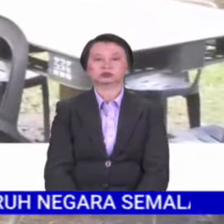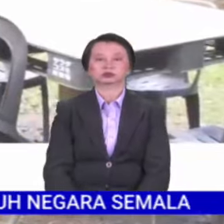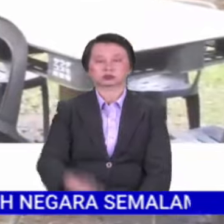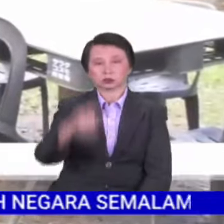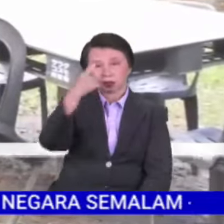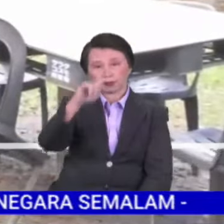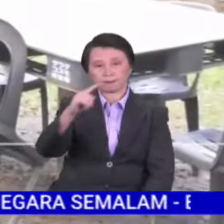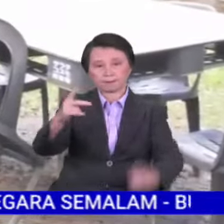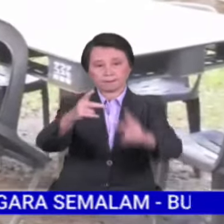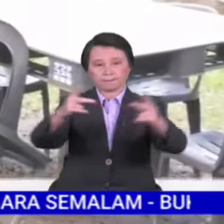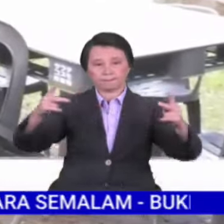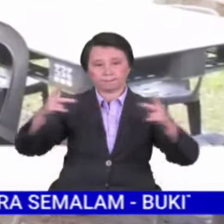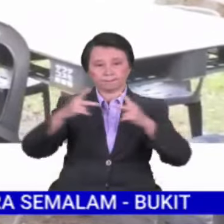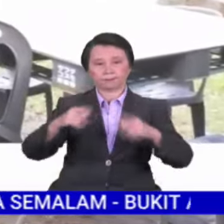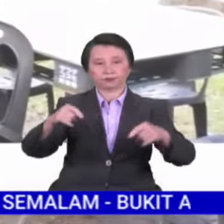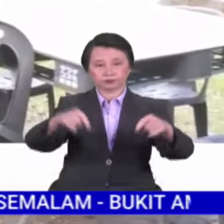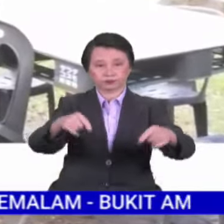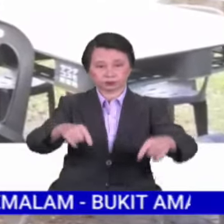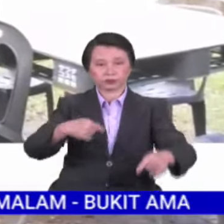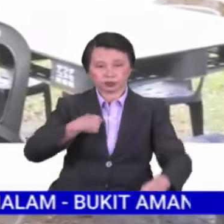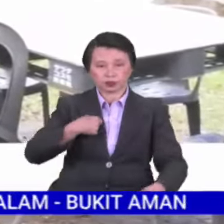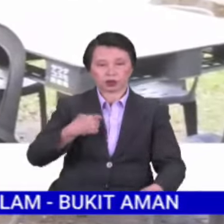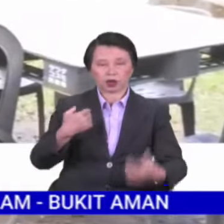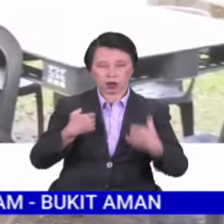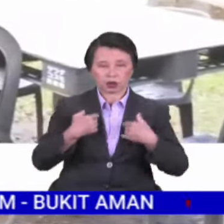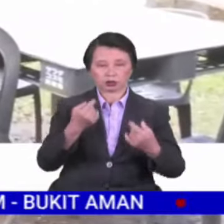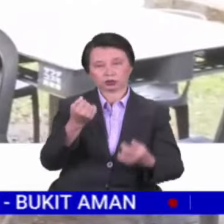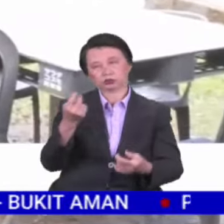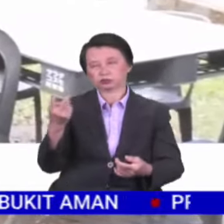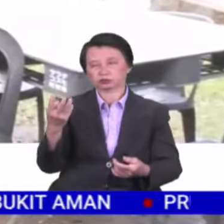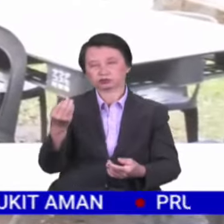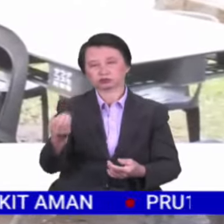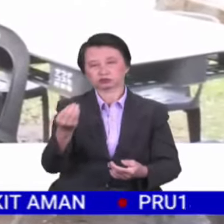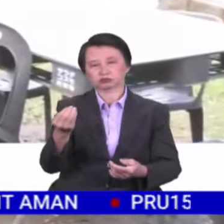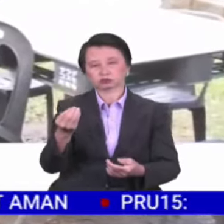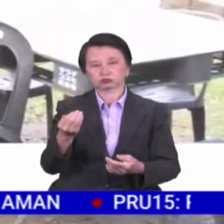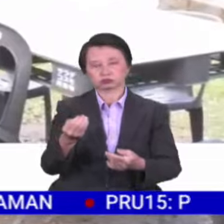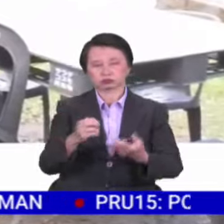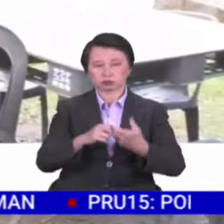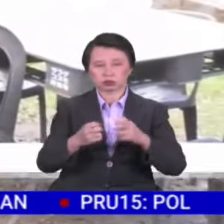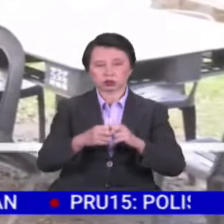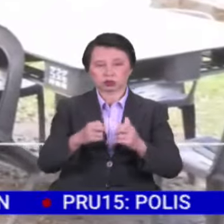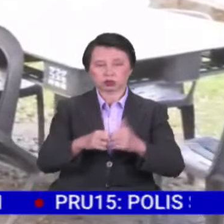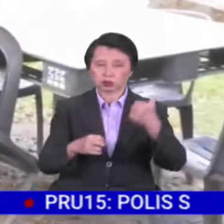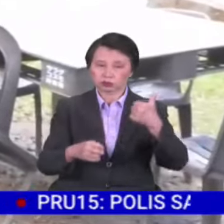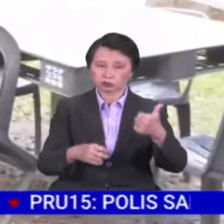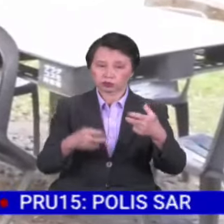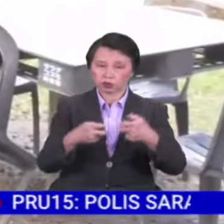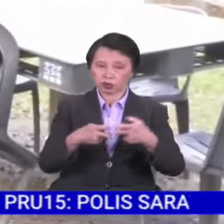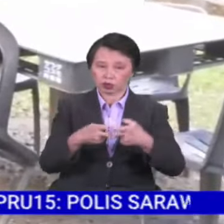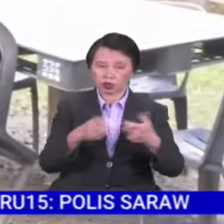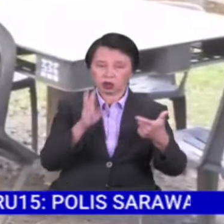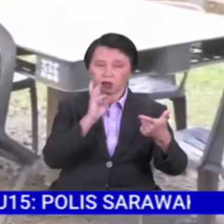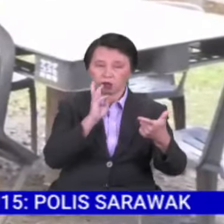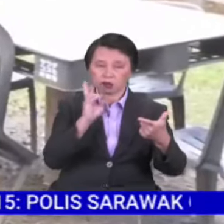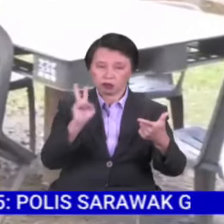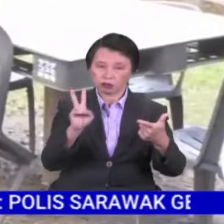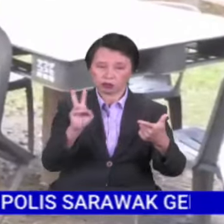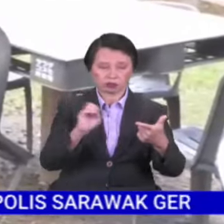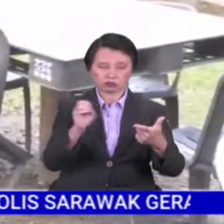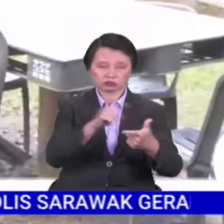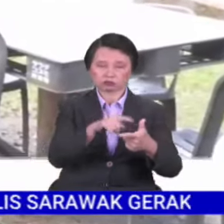Untuk kawasan sini, saya menghadapi beberapa masalah lah. Yang utamanya bekalan elektrik dan air lah. Kalau